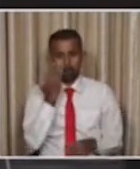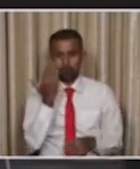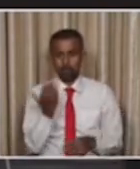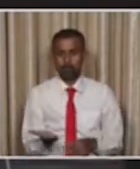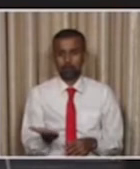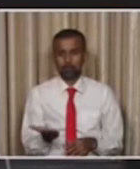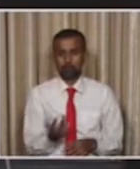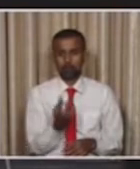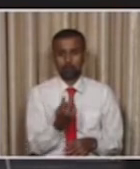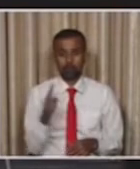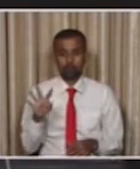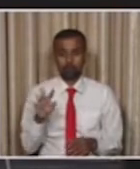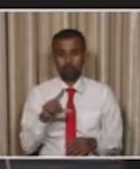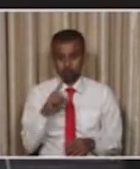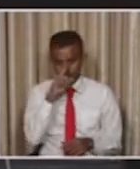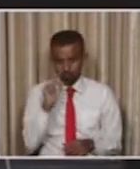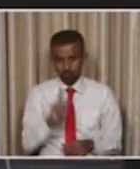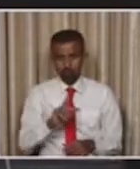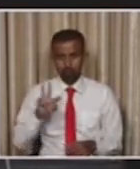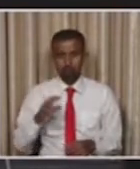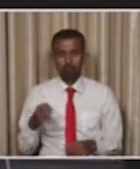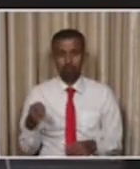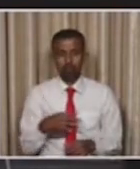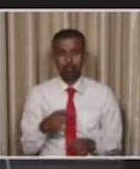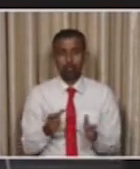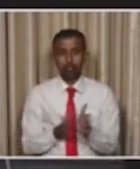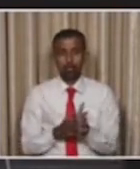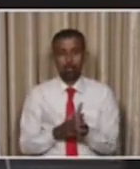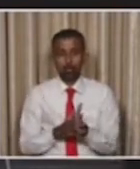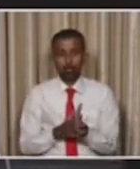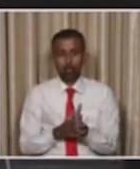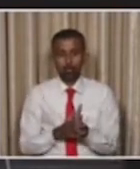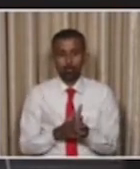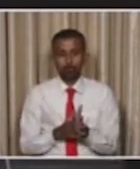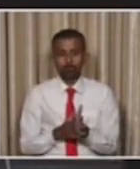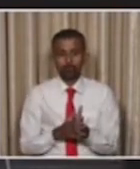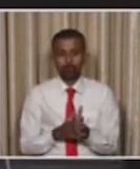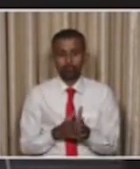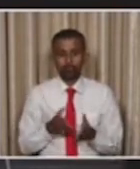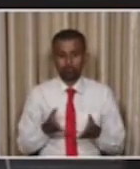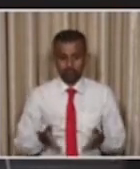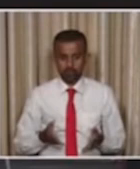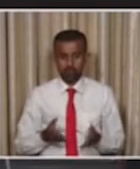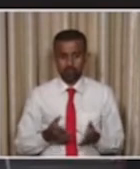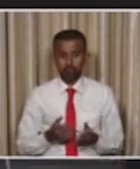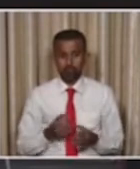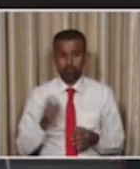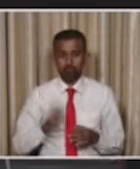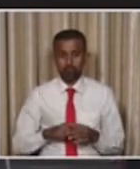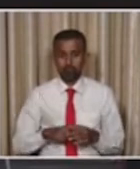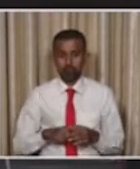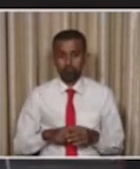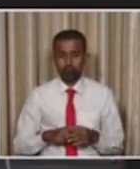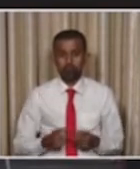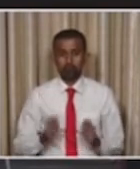අනුව 2024/7/23 වන දින මෙම කාර්යක සභාව ගරු මෙම කාරණාව ගරු සභාව